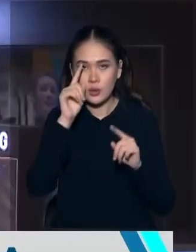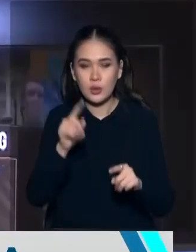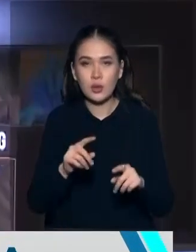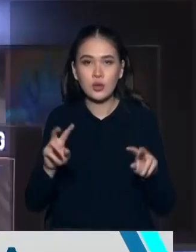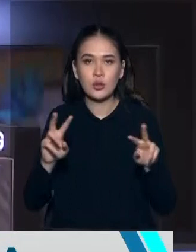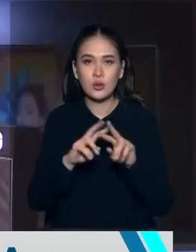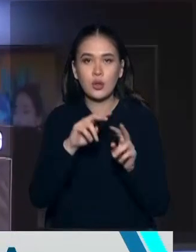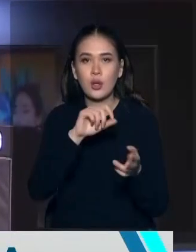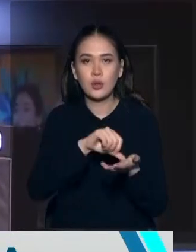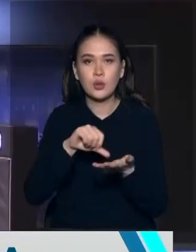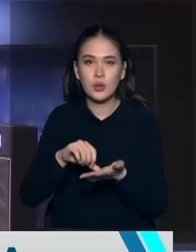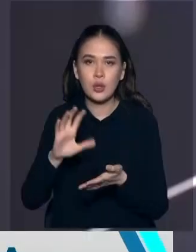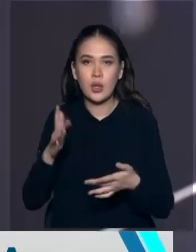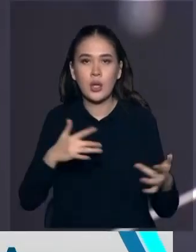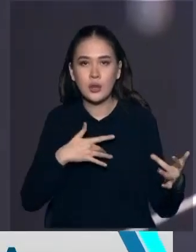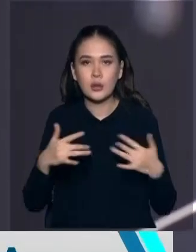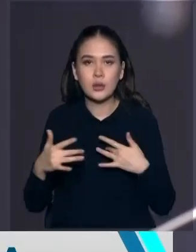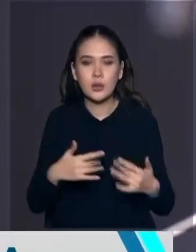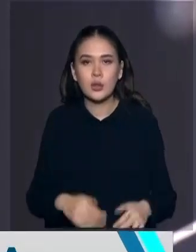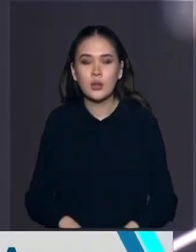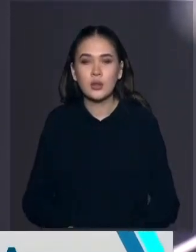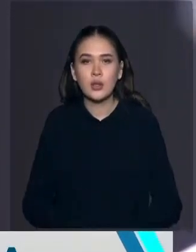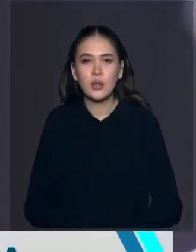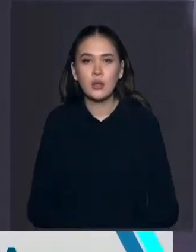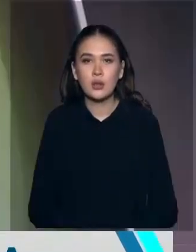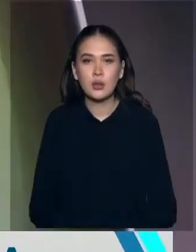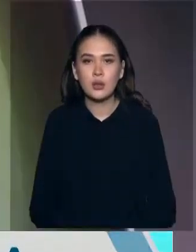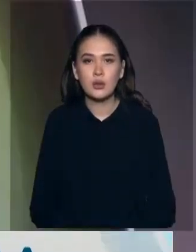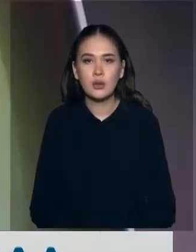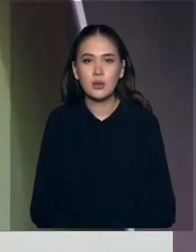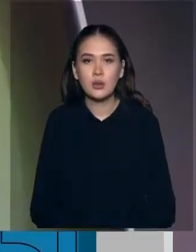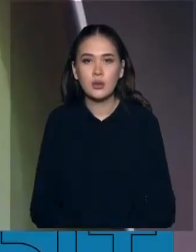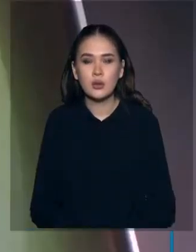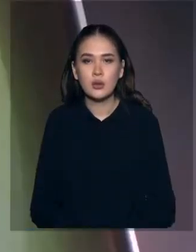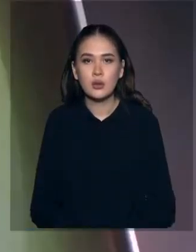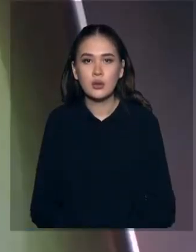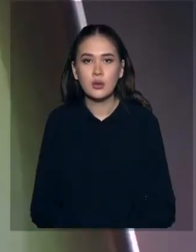жұлдыздардың қатысуымен шоу-концерт өтеді. Шынар Асанқызы, Жібек Жолы.